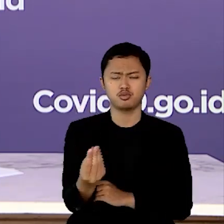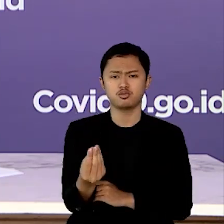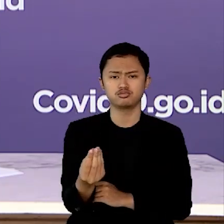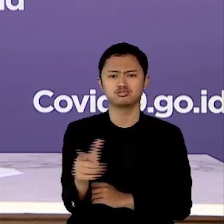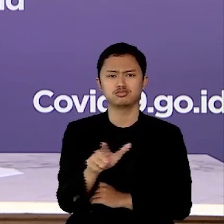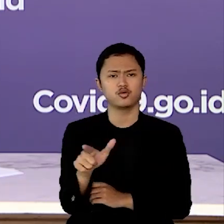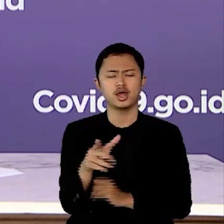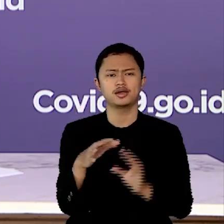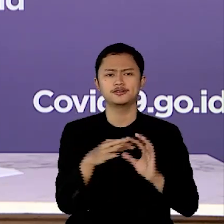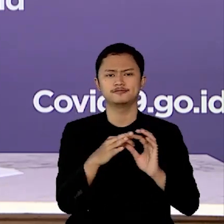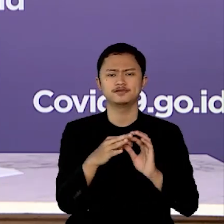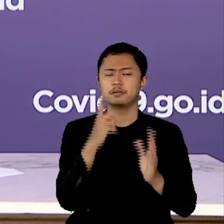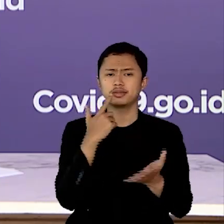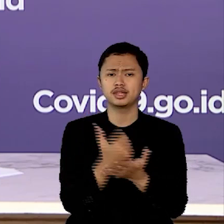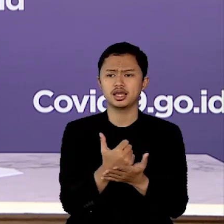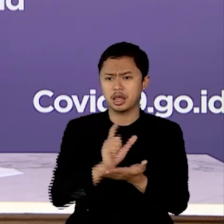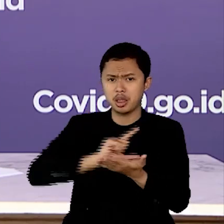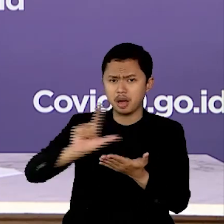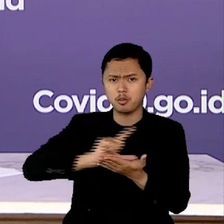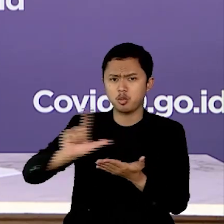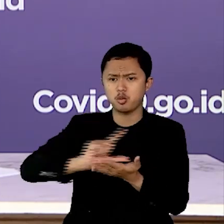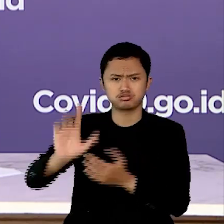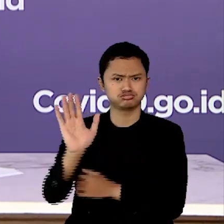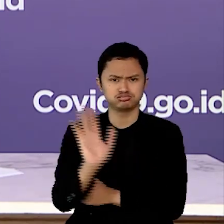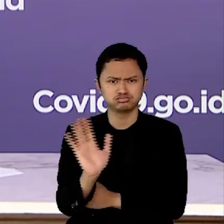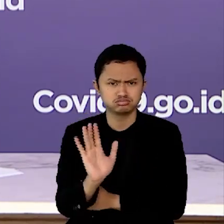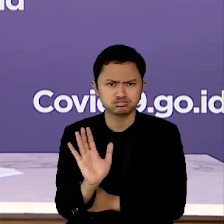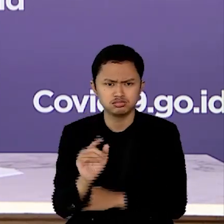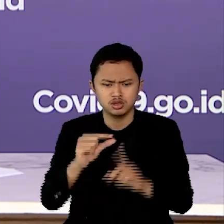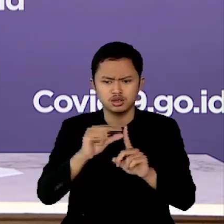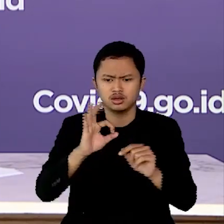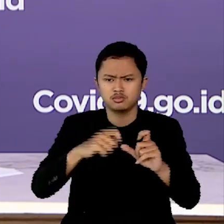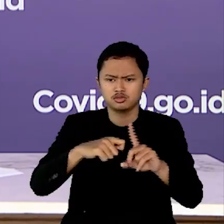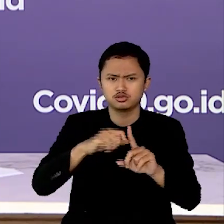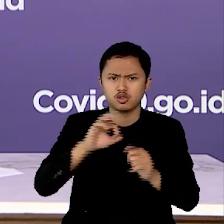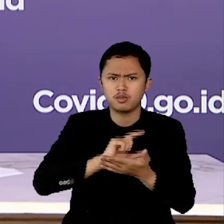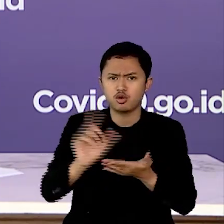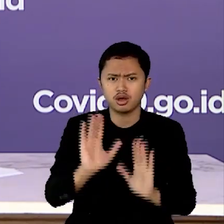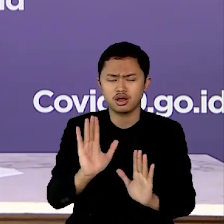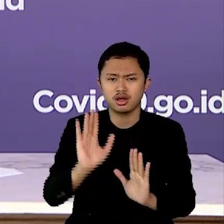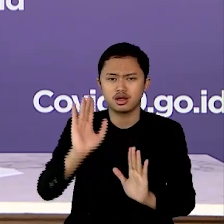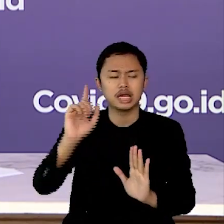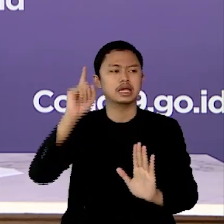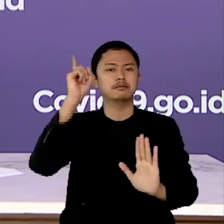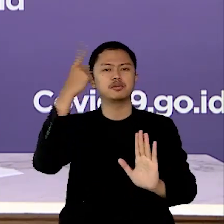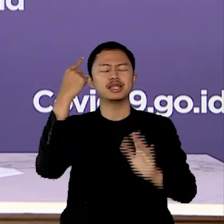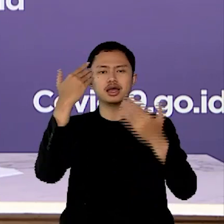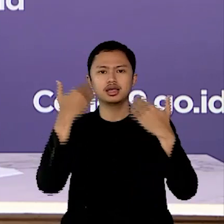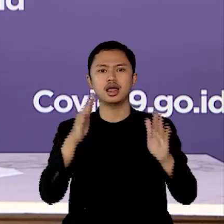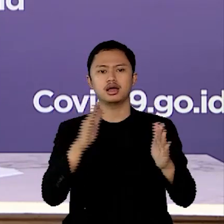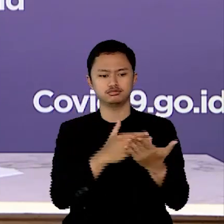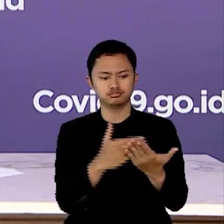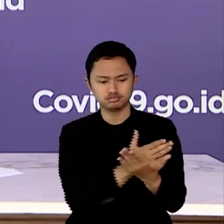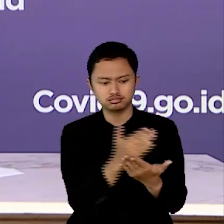penting untuk diketahui apabila tidak ada laporan terkait dengan operasional posko maka pemerintah akan kehilangan